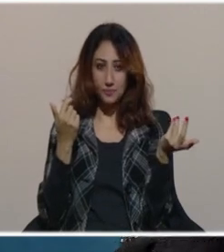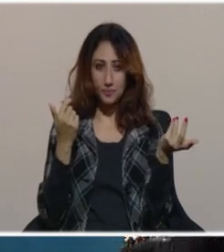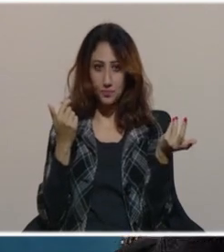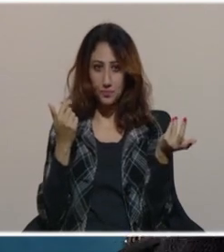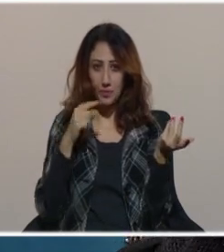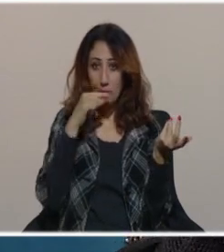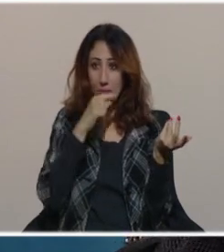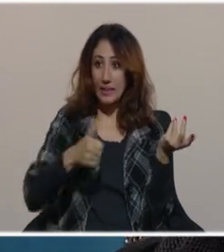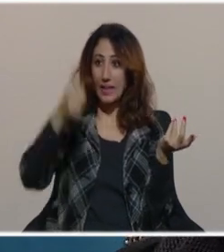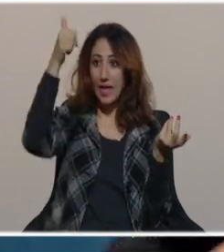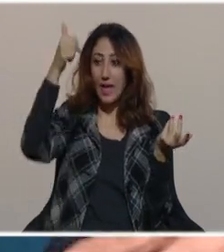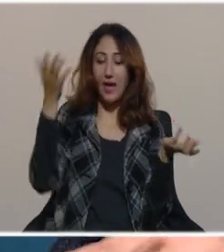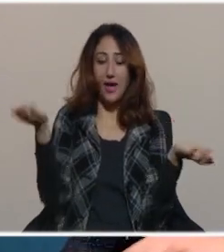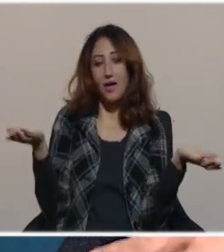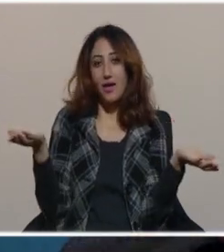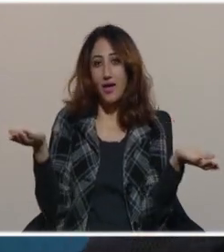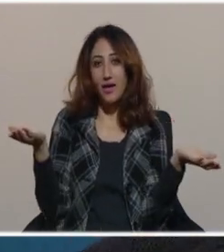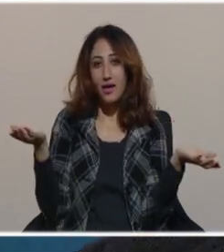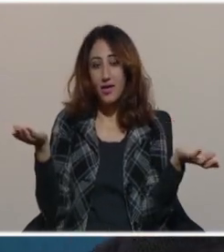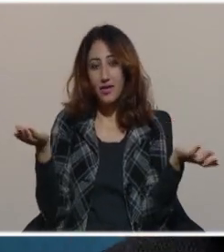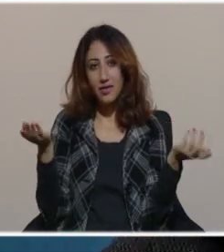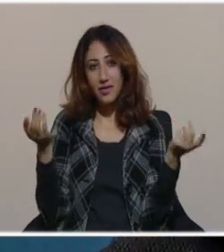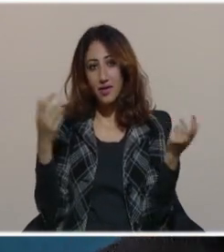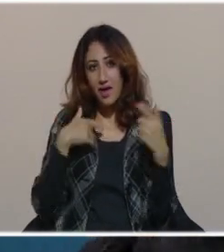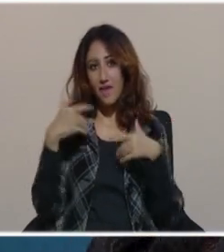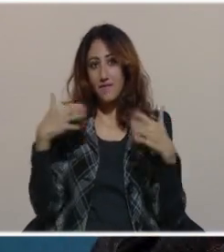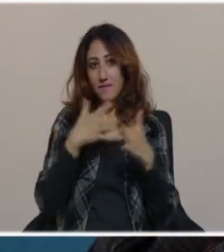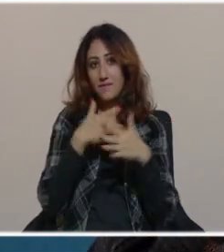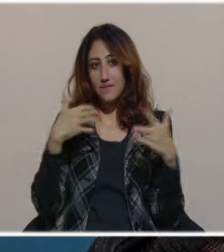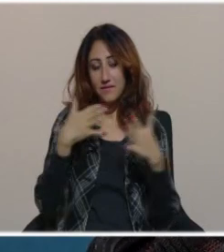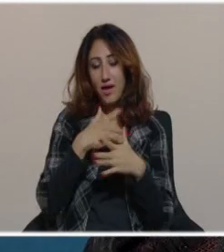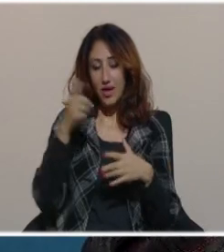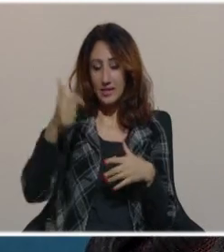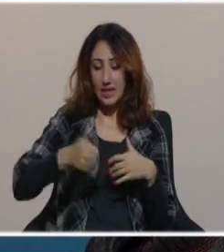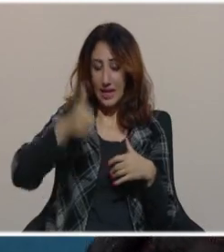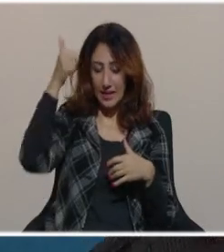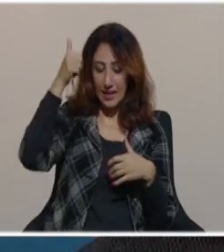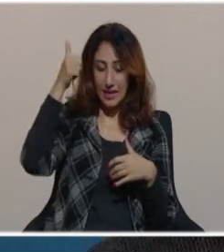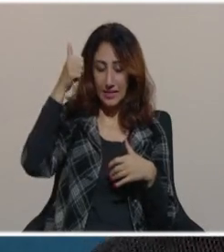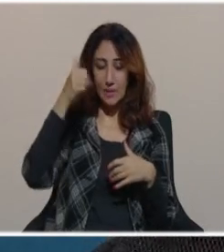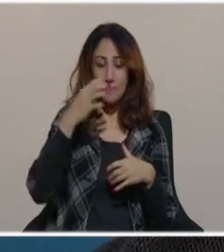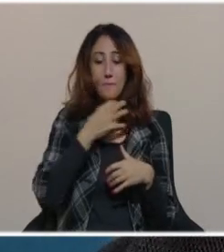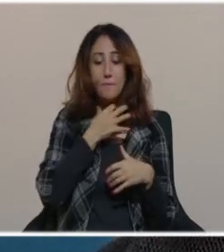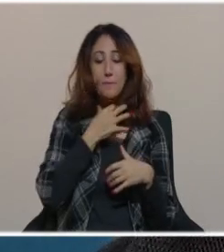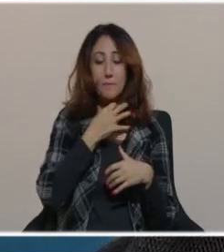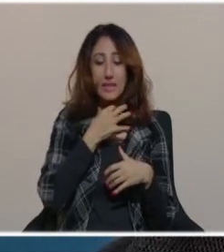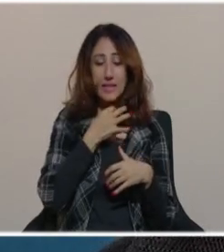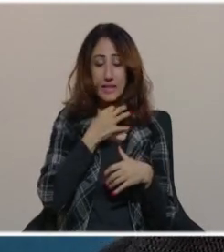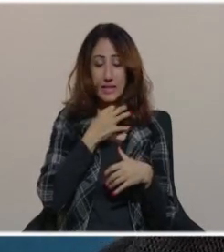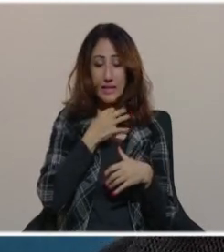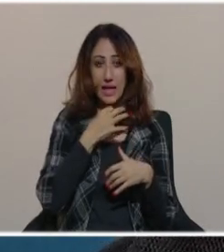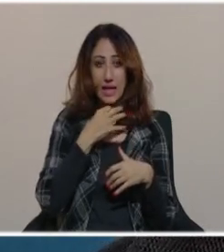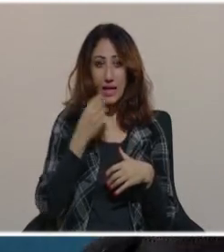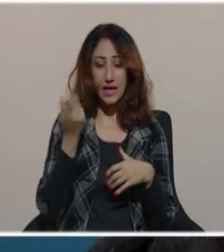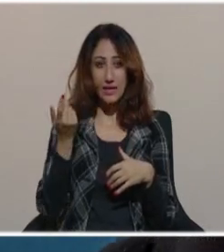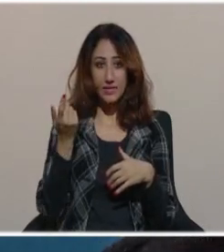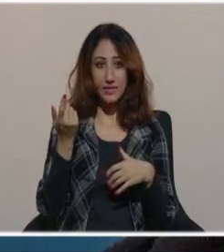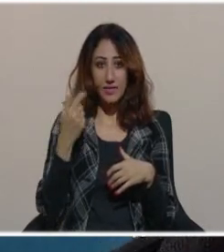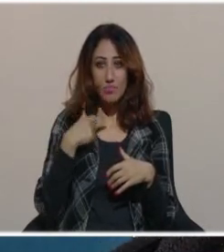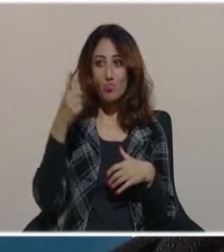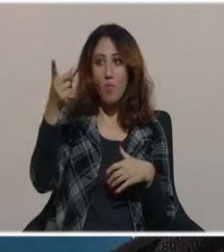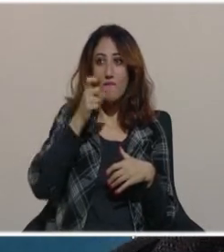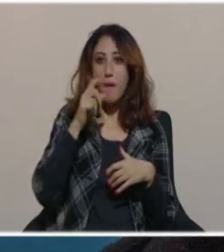البنت نجحت يعني أنا فرحانة إنها نجحت ومتضايقة إن أنا ما كنتش